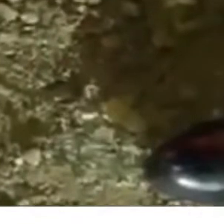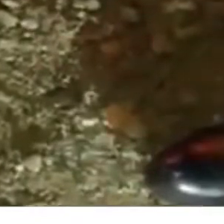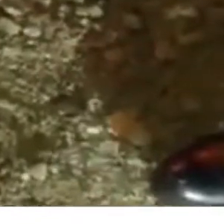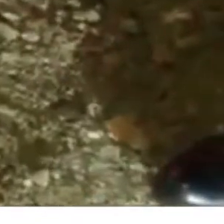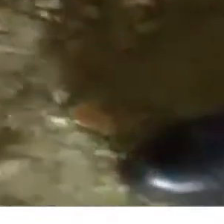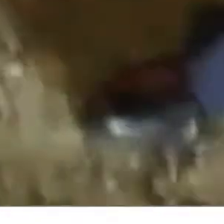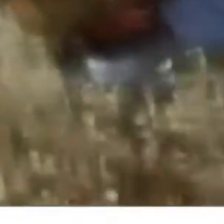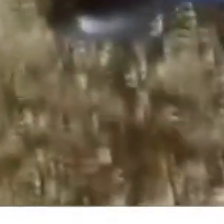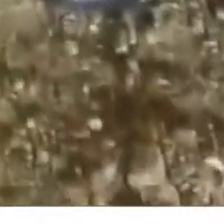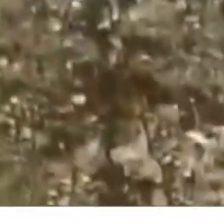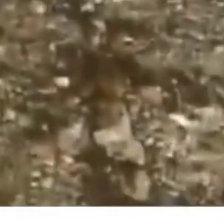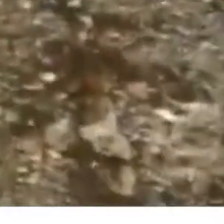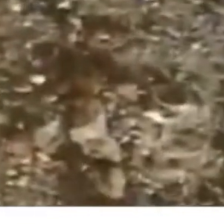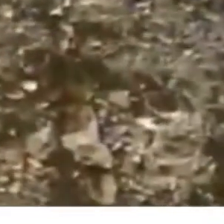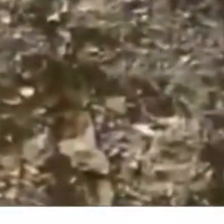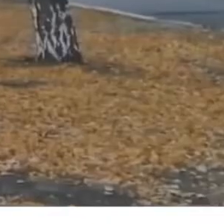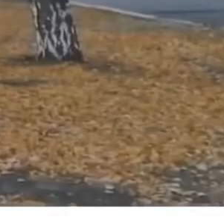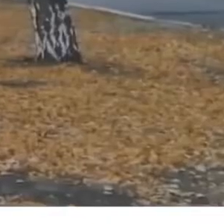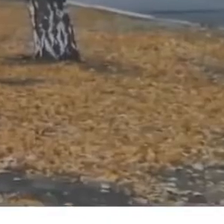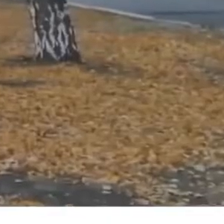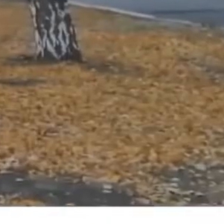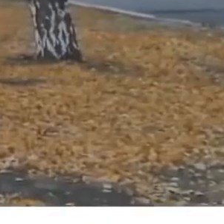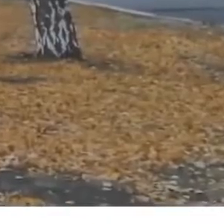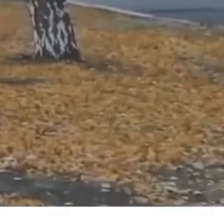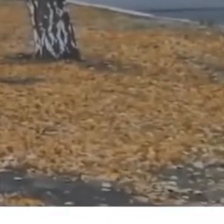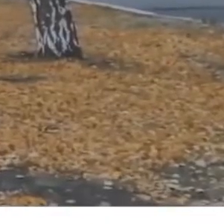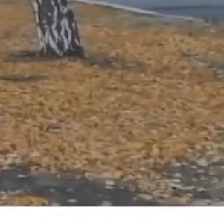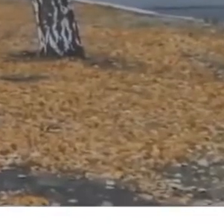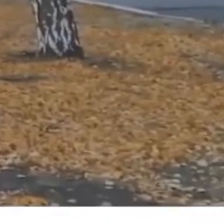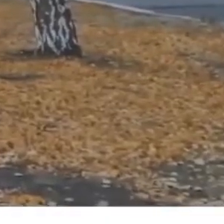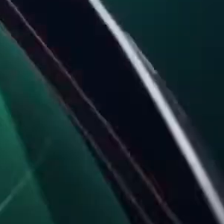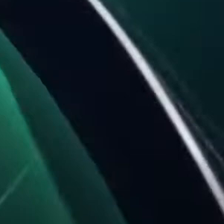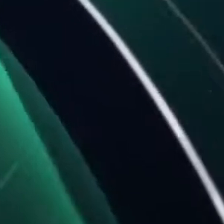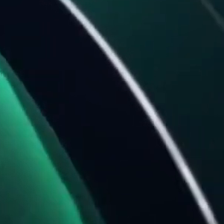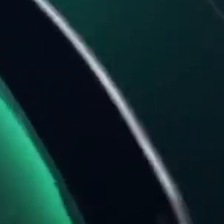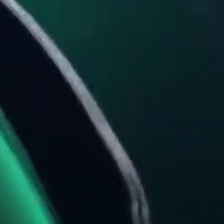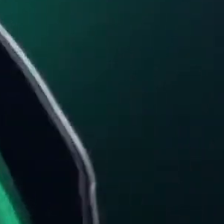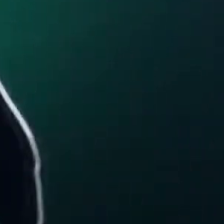облысында заңсыз аң және балық аулау деректері анықталды. Толығырақ мен Жүрсін Өмірзақ айтамын.